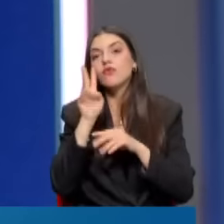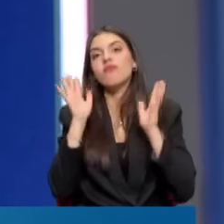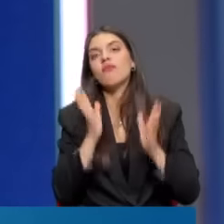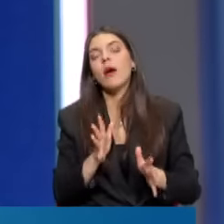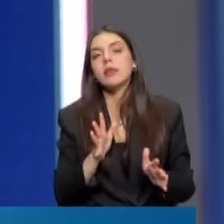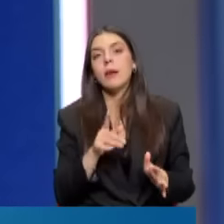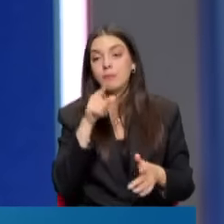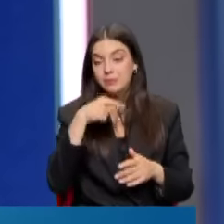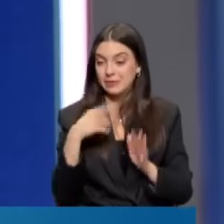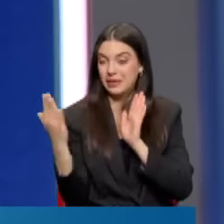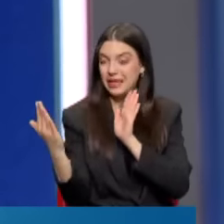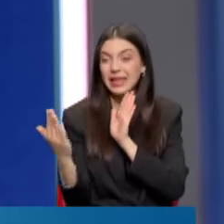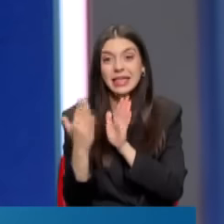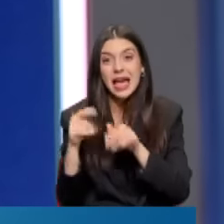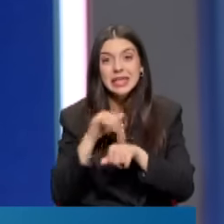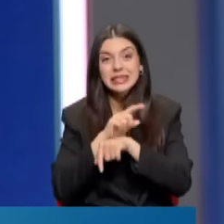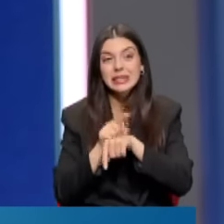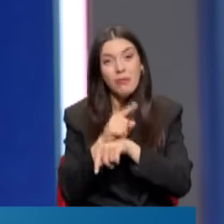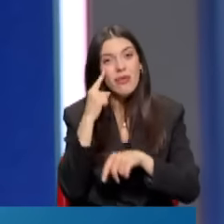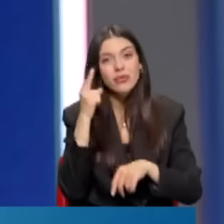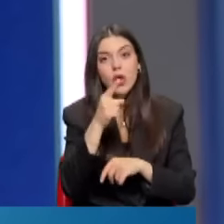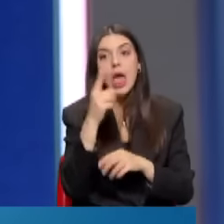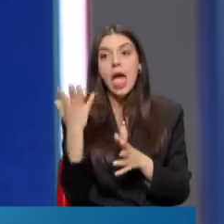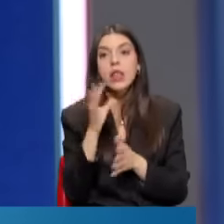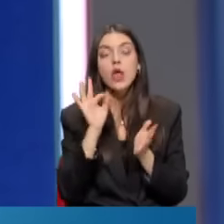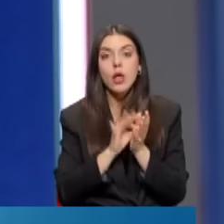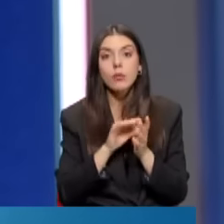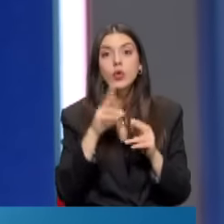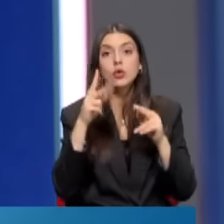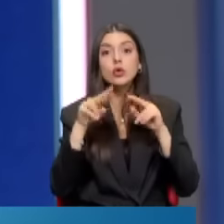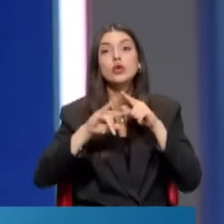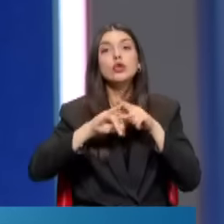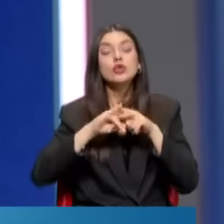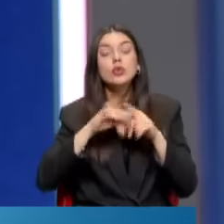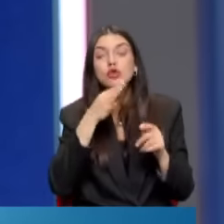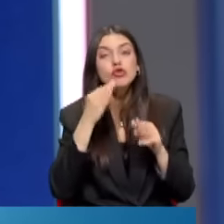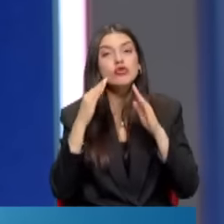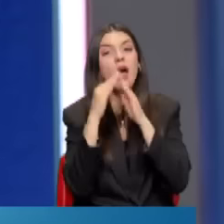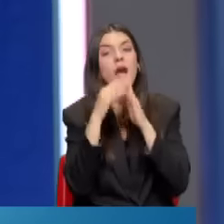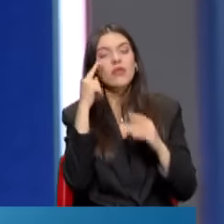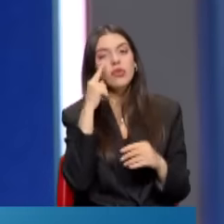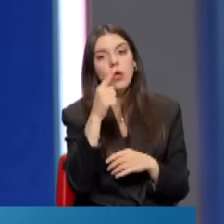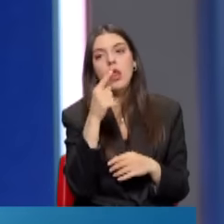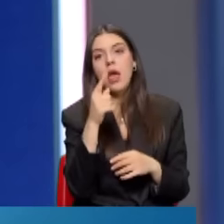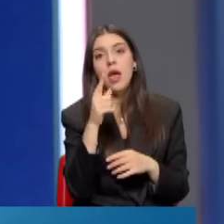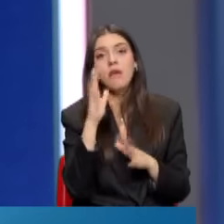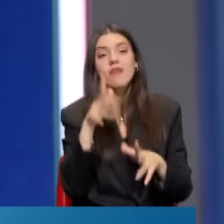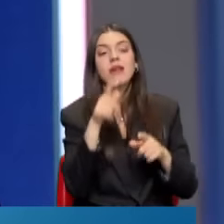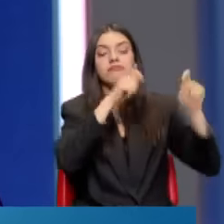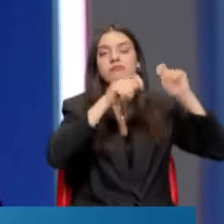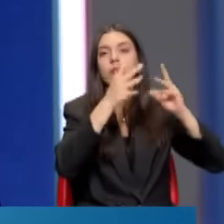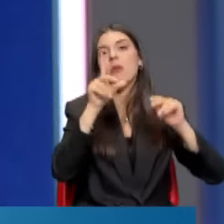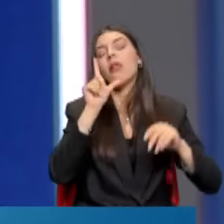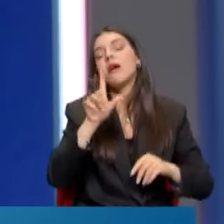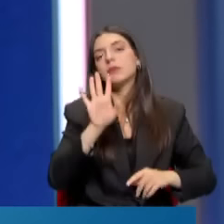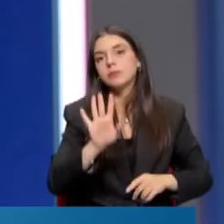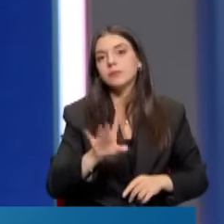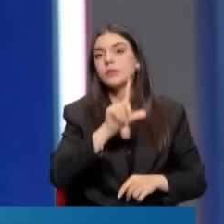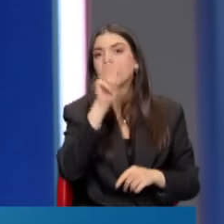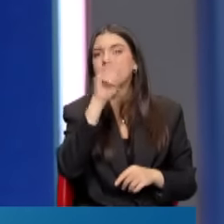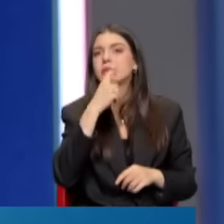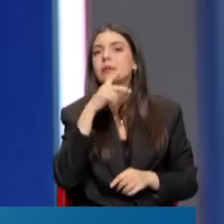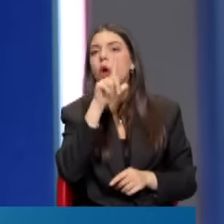bizim yakın vadede temel sorunlarımızdan bir tanesi huzurevi talebi olacak Bak böyle giderse bu iş 20 sene sonra 10 sene sonra